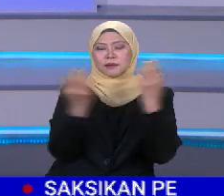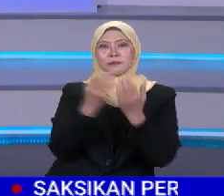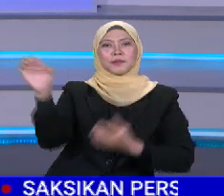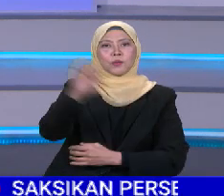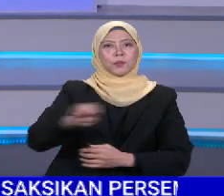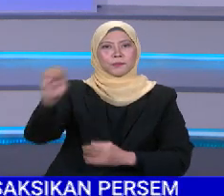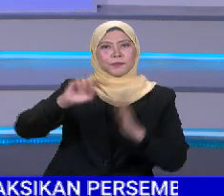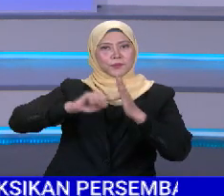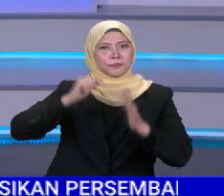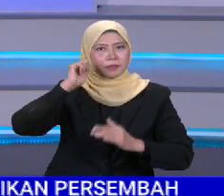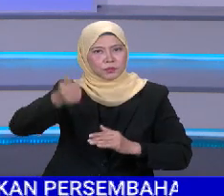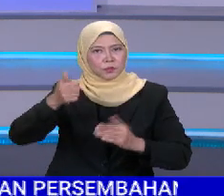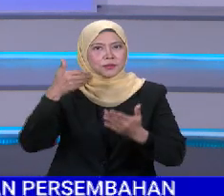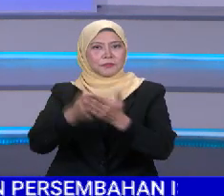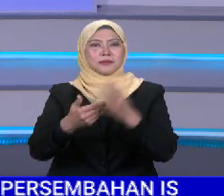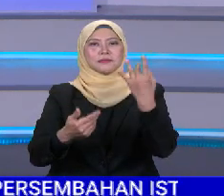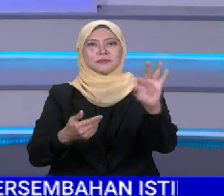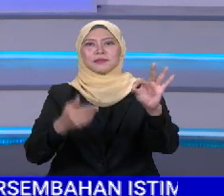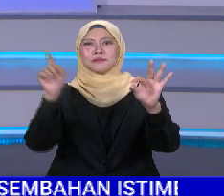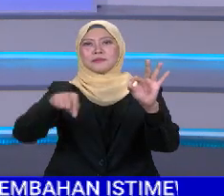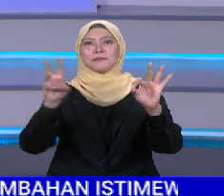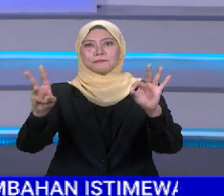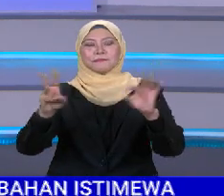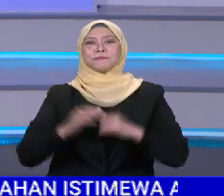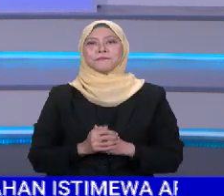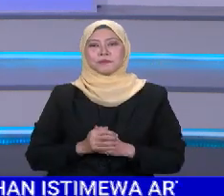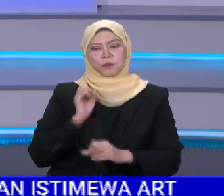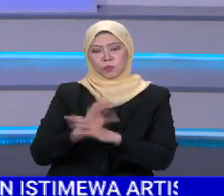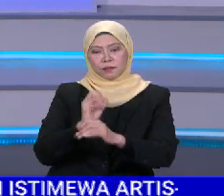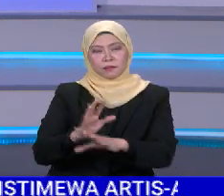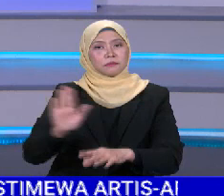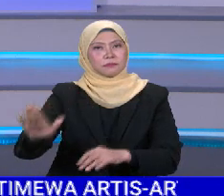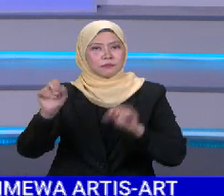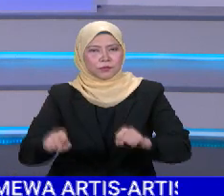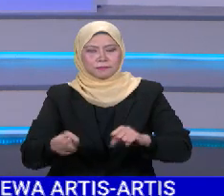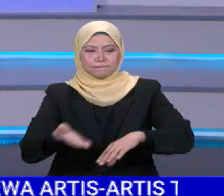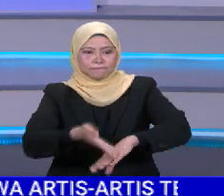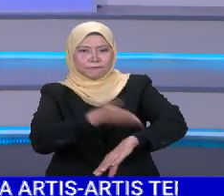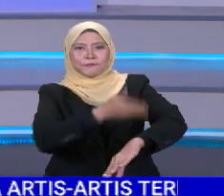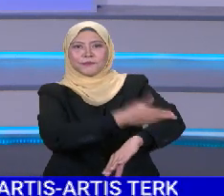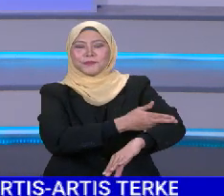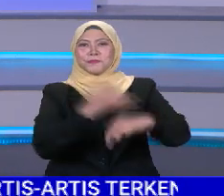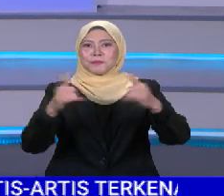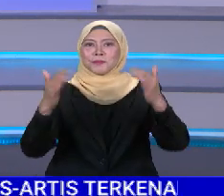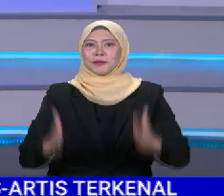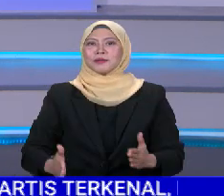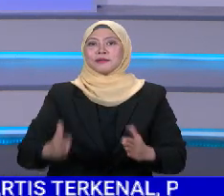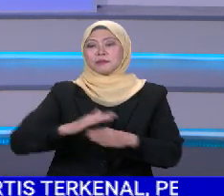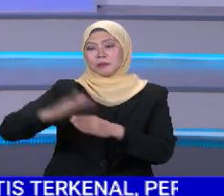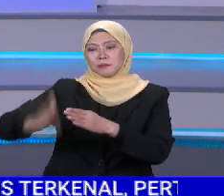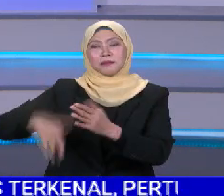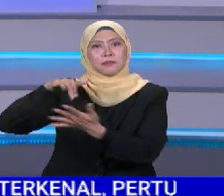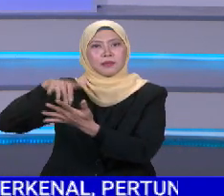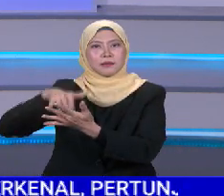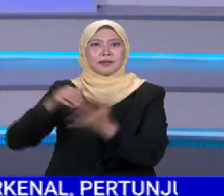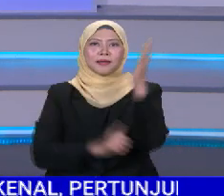Eropah bermula esok hingga 19 Jun. Ia merupakan usaha pihaknya meningkatkan keboleh pasaran pemain selepas tamat pengajian